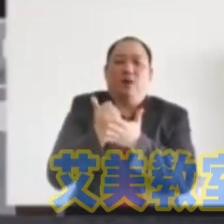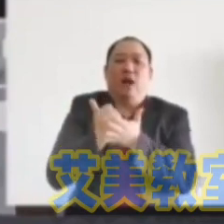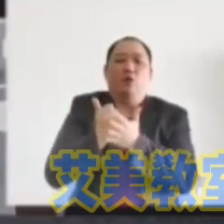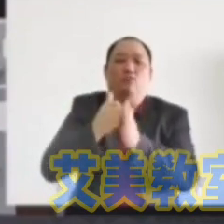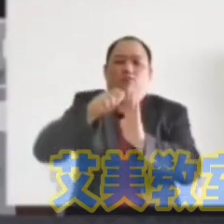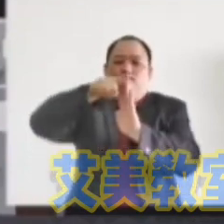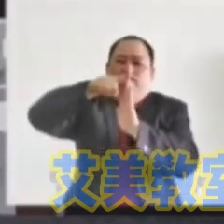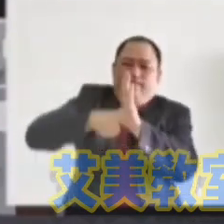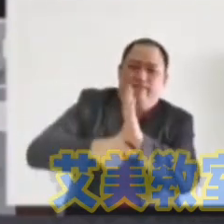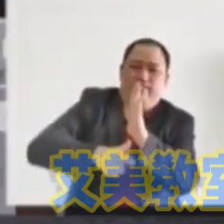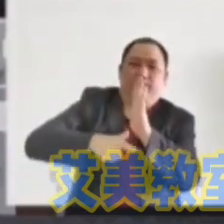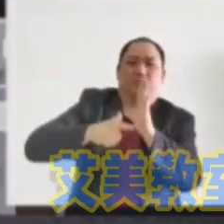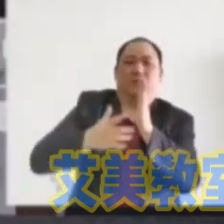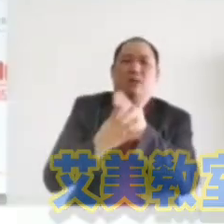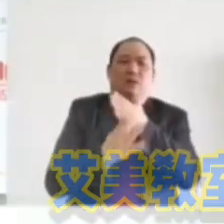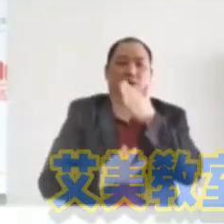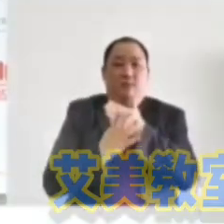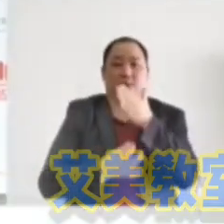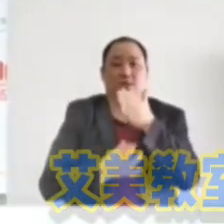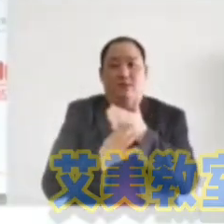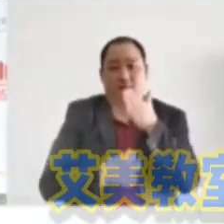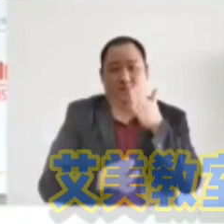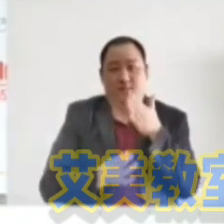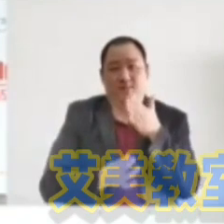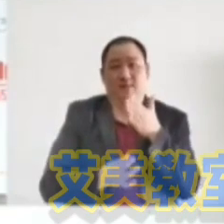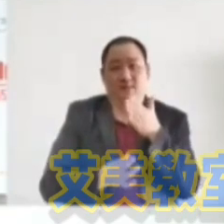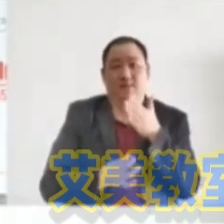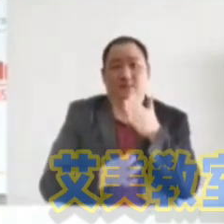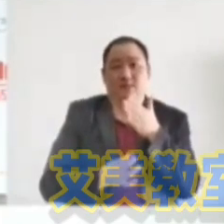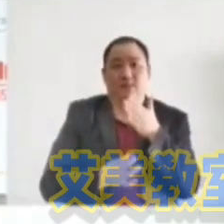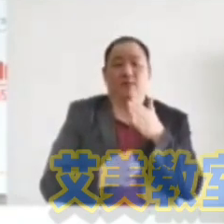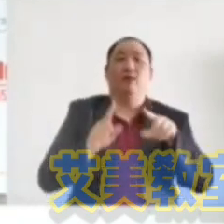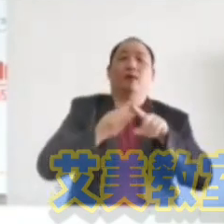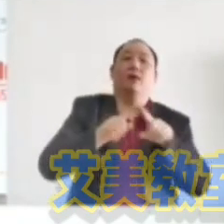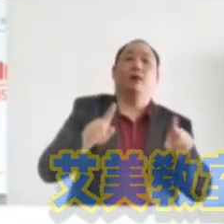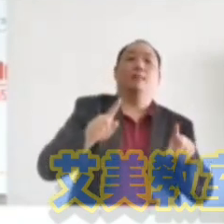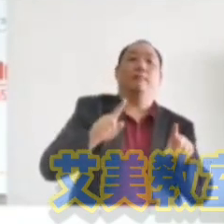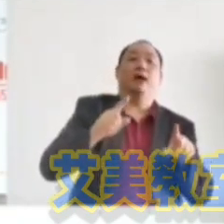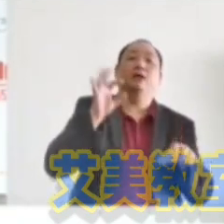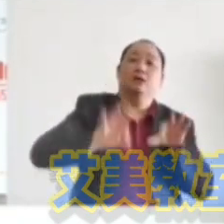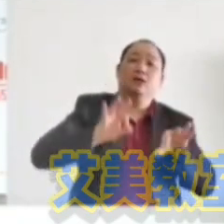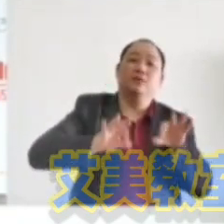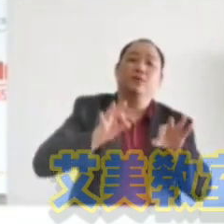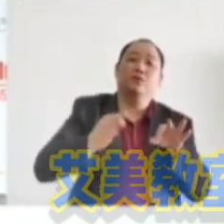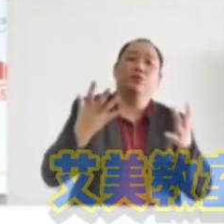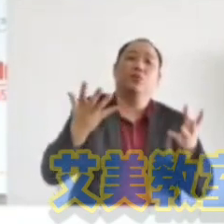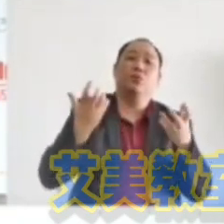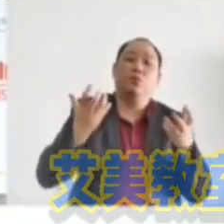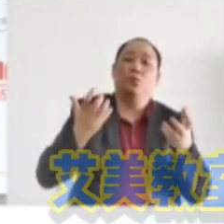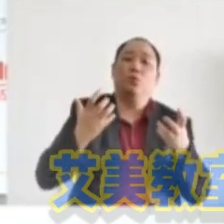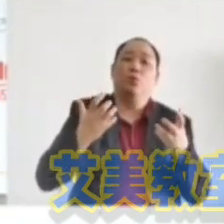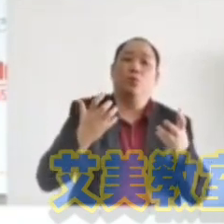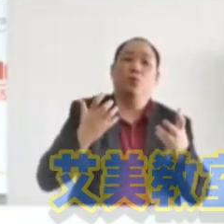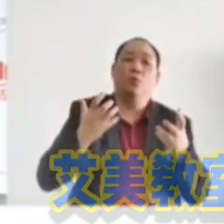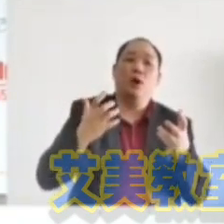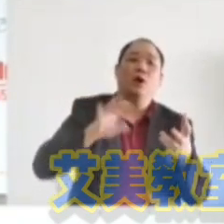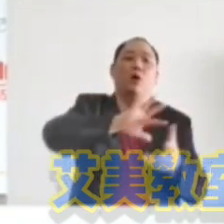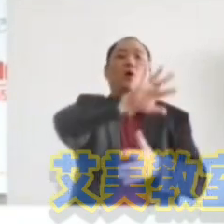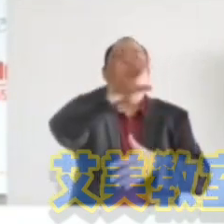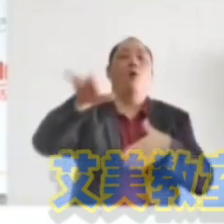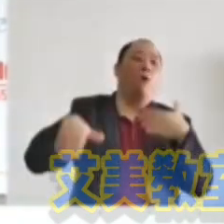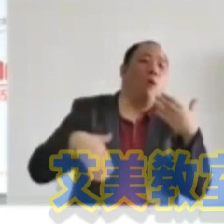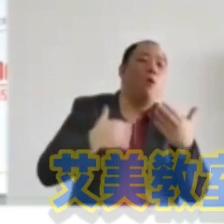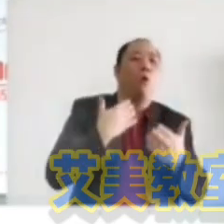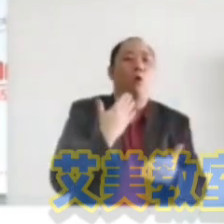尾来帮助的。那如果你是全身的问题哦，这样你就当归头、当归身、当归尾全部都用就对